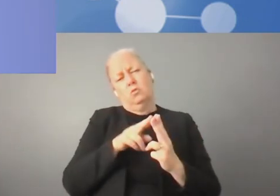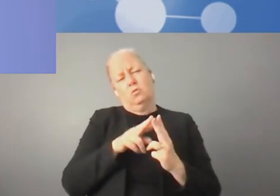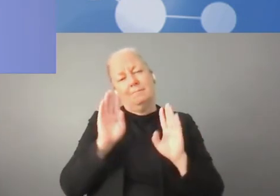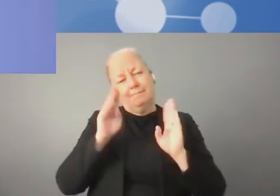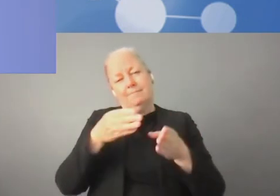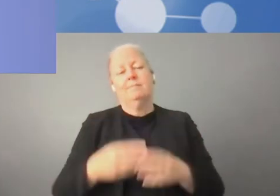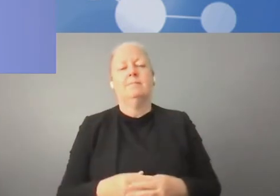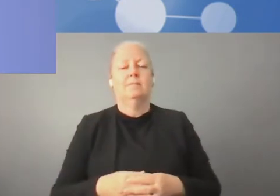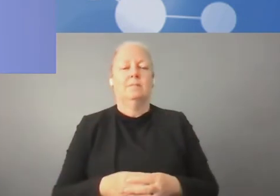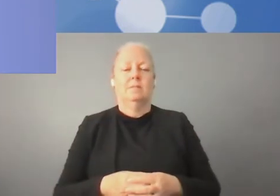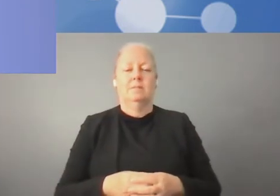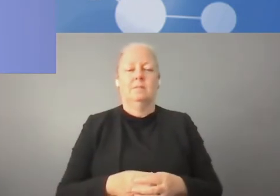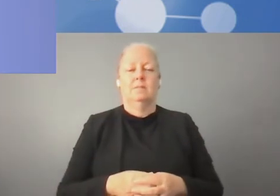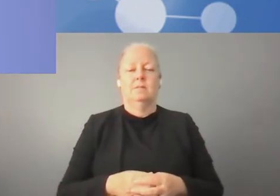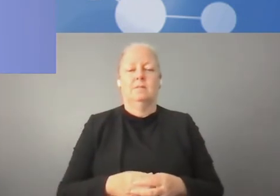字创新的改革。